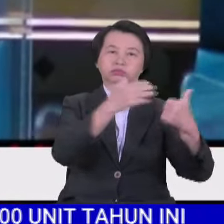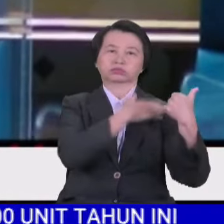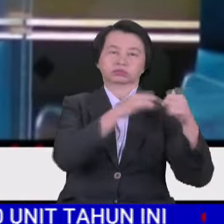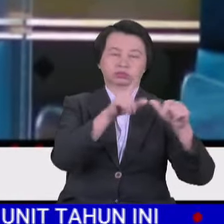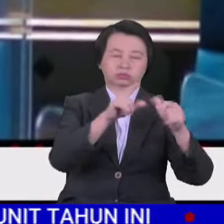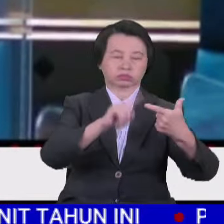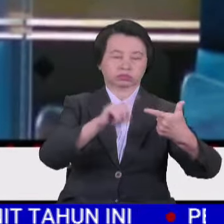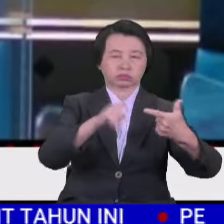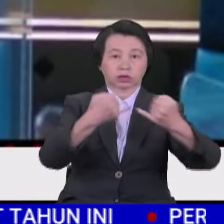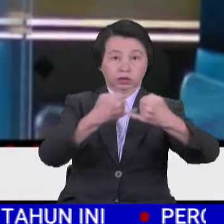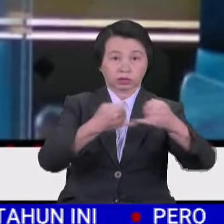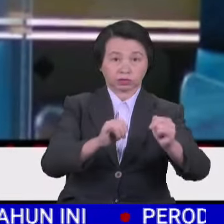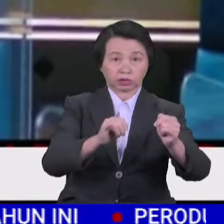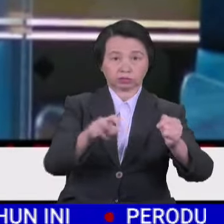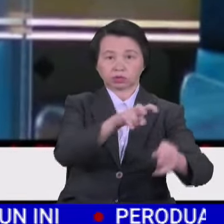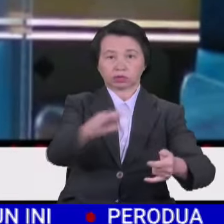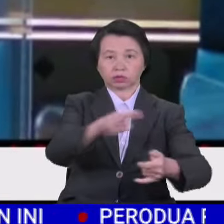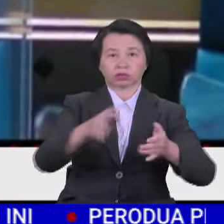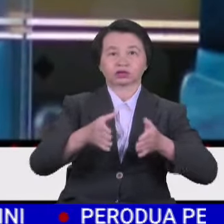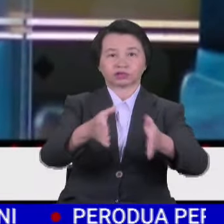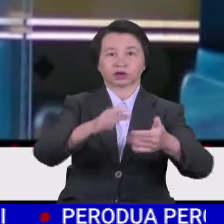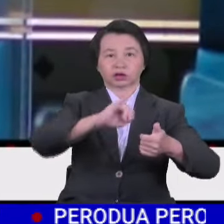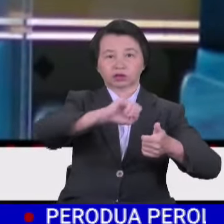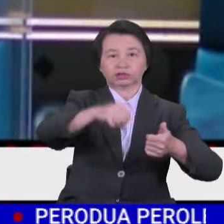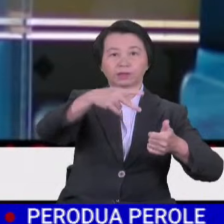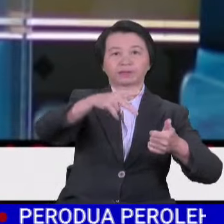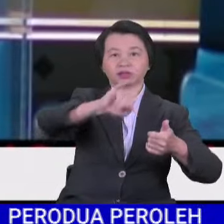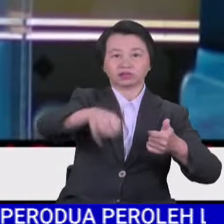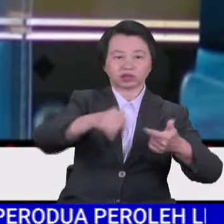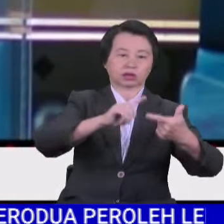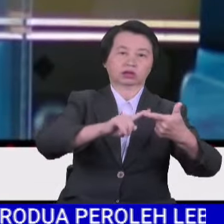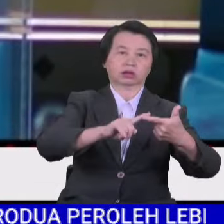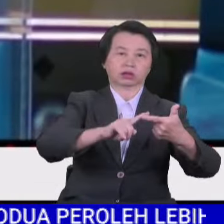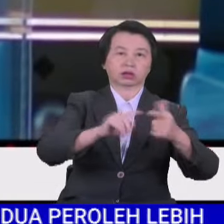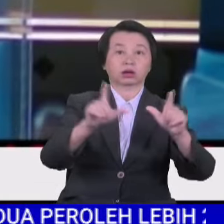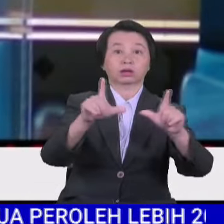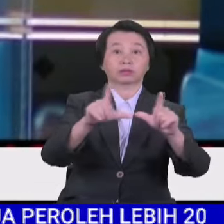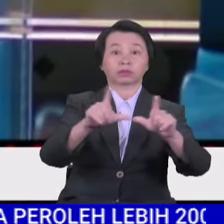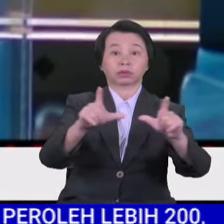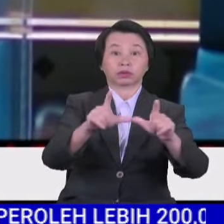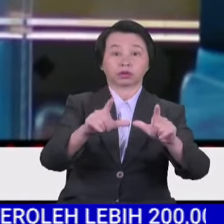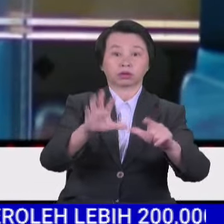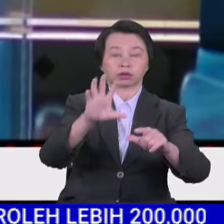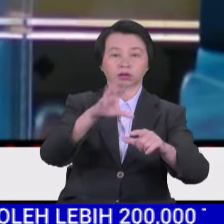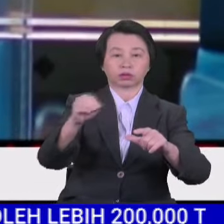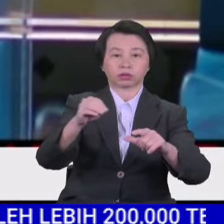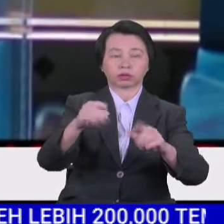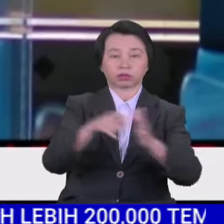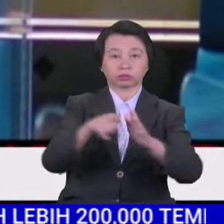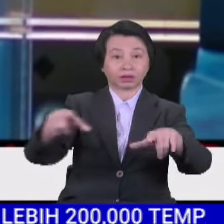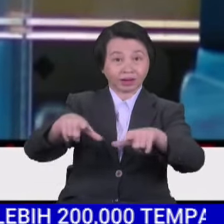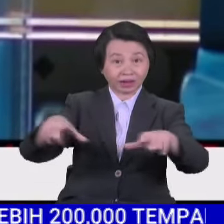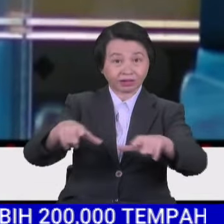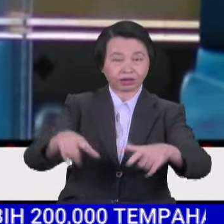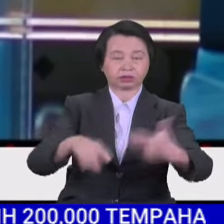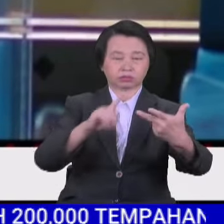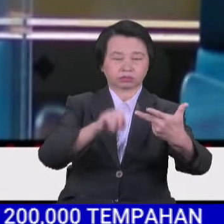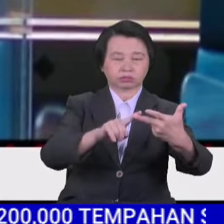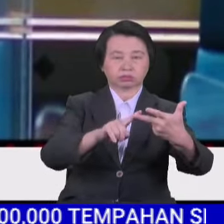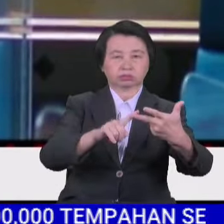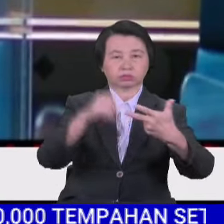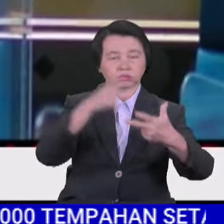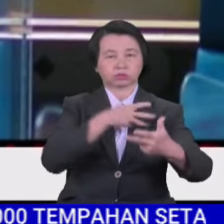kedua jabatan pengutan Jalan jpj permit dan infosmart ketiga